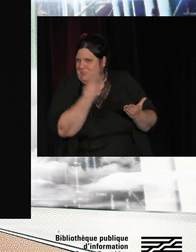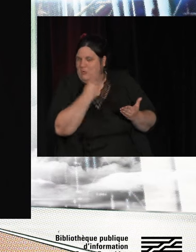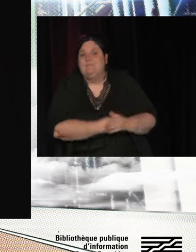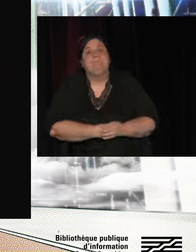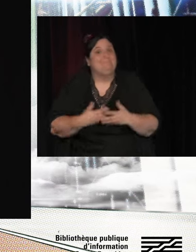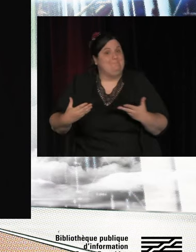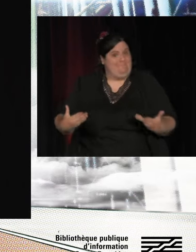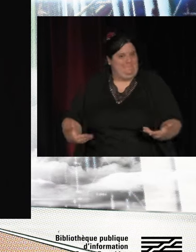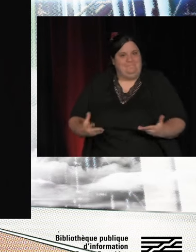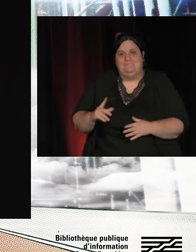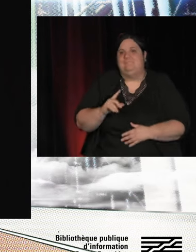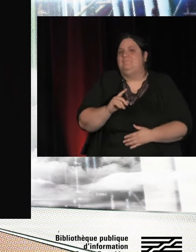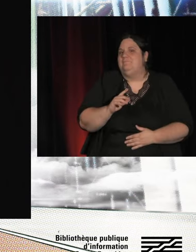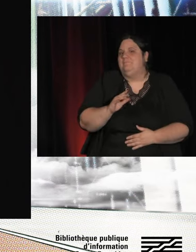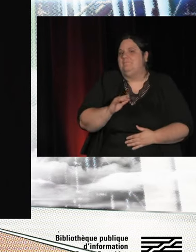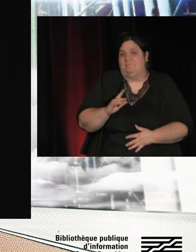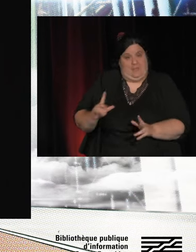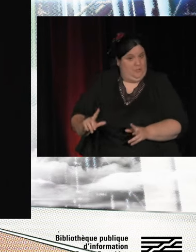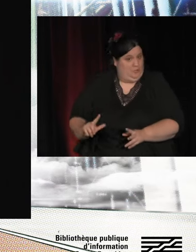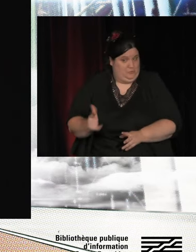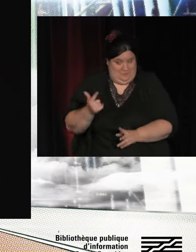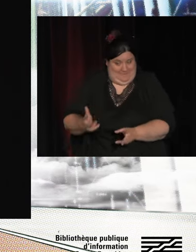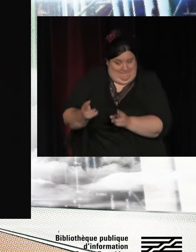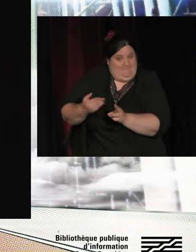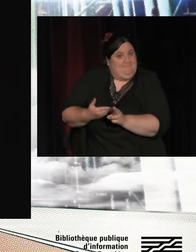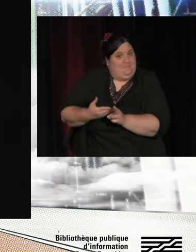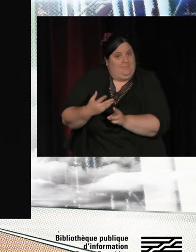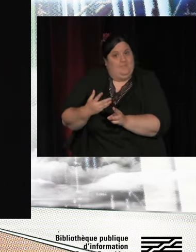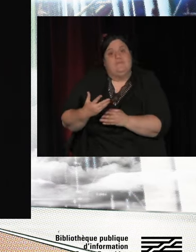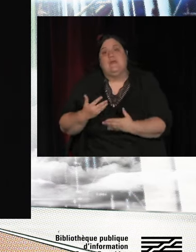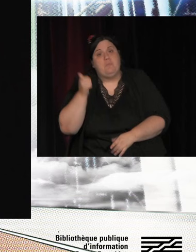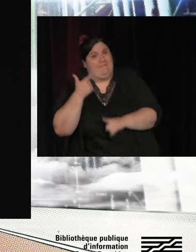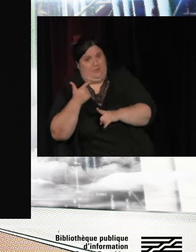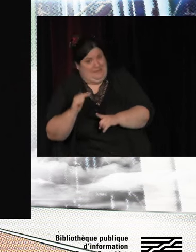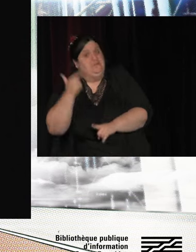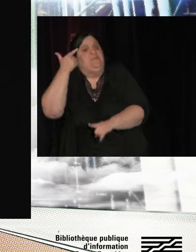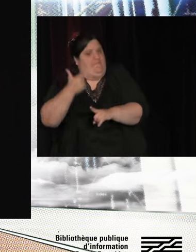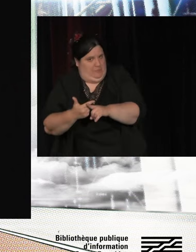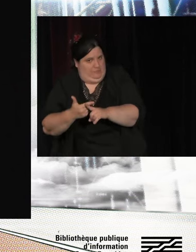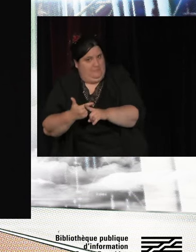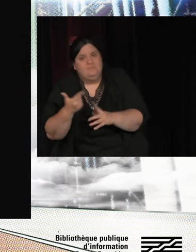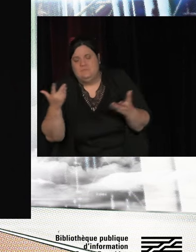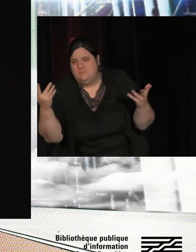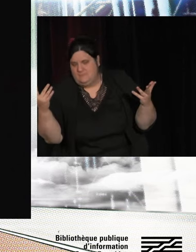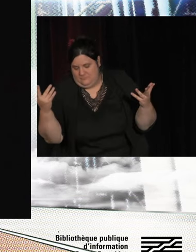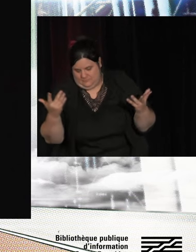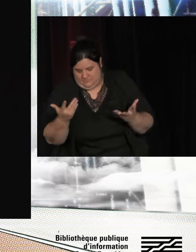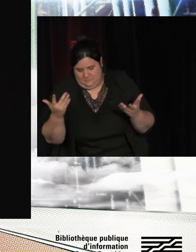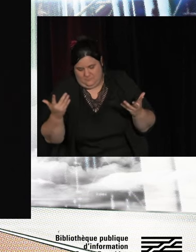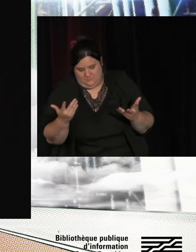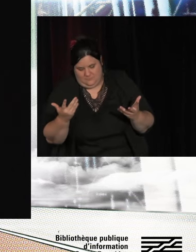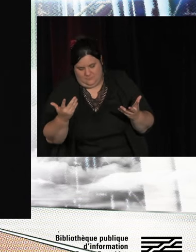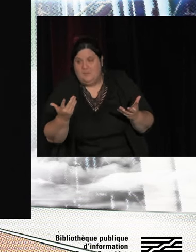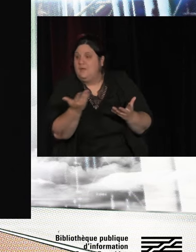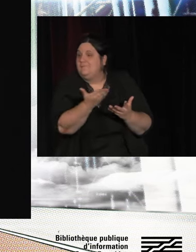Là, en fait, c'est la deuxième fois que je fais ça. C'est-à-dire, quand je dis ça, c'est jouer en étant